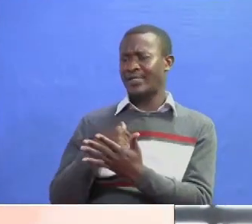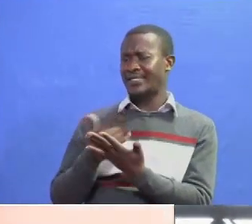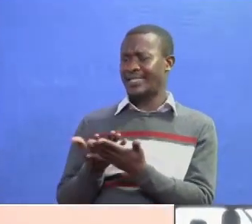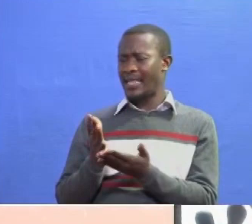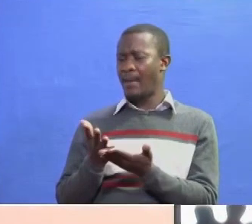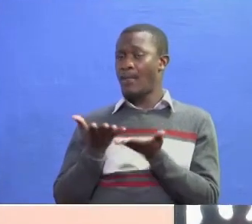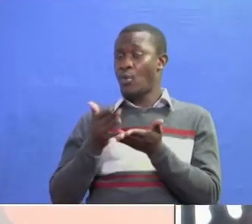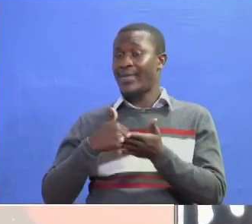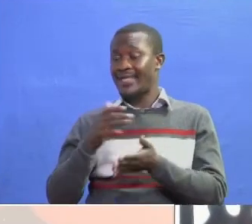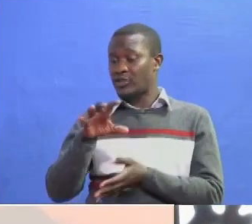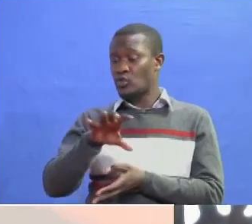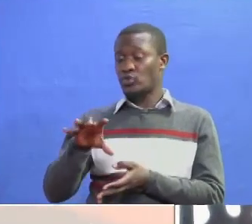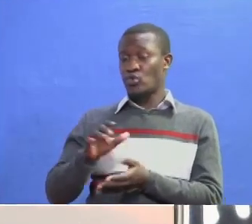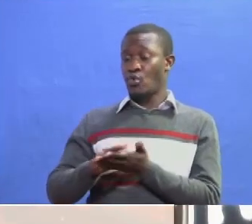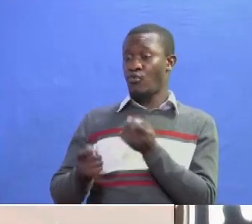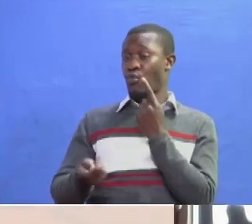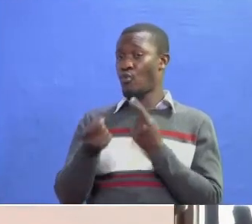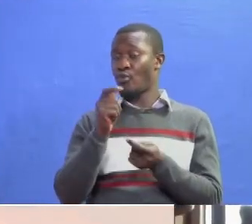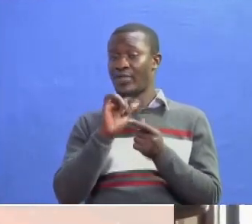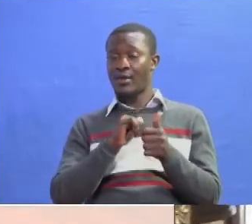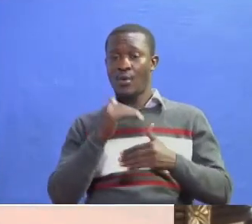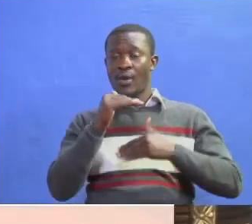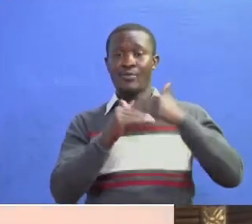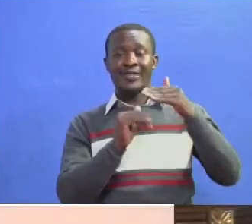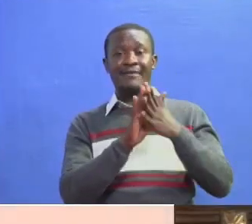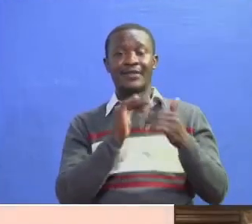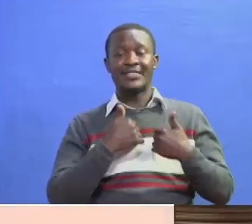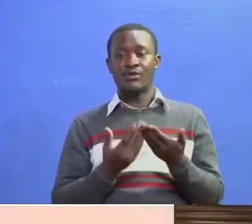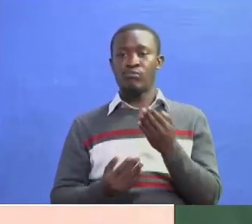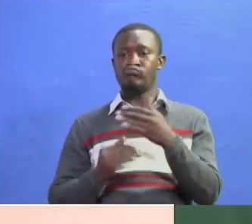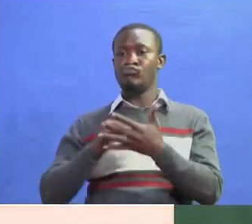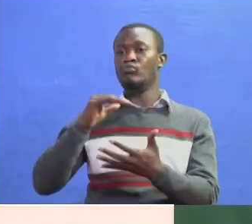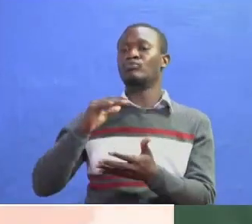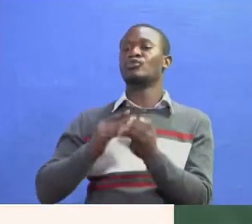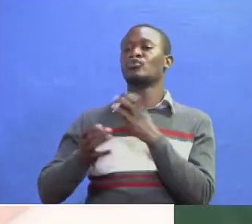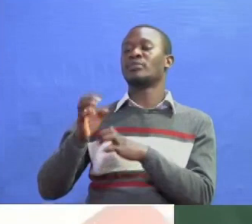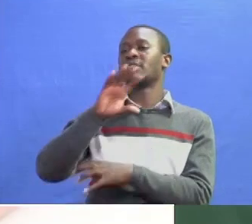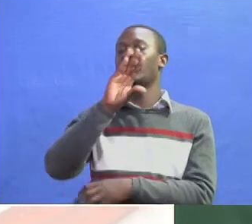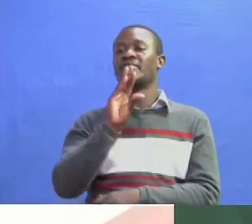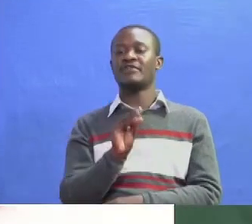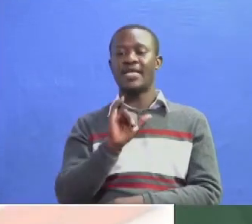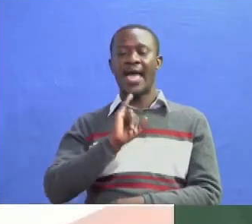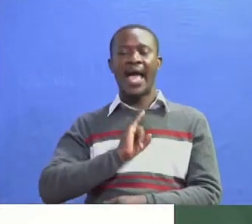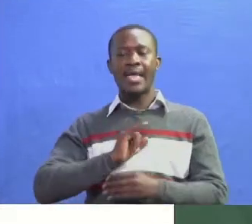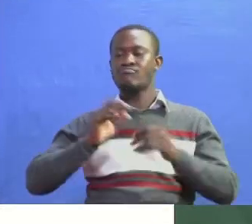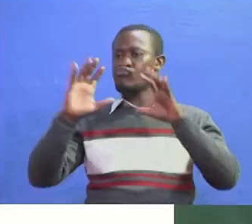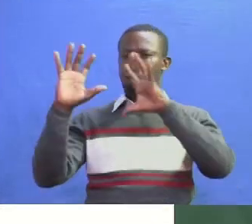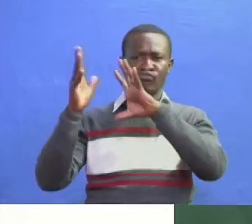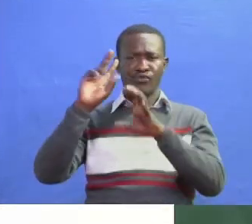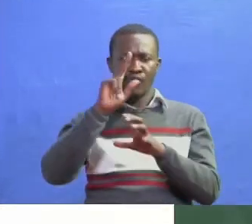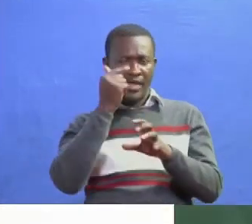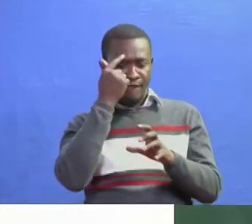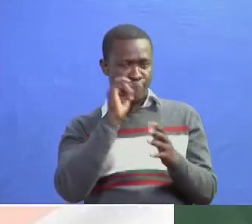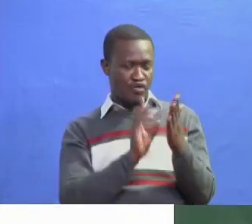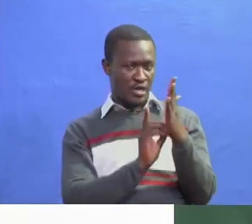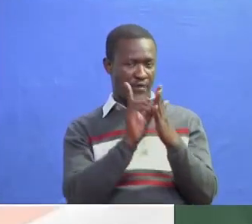soko la majani chai nchini Ghana, hatua ambayo imetajwa kuimarisha uchumi wa Afrika. I congratulate Kenya for the development of